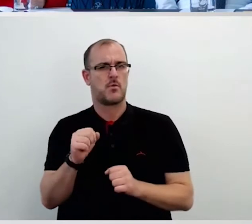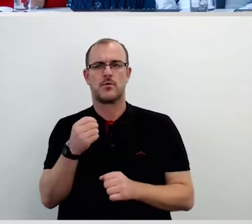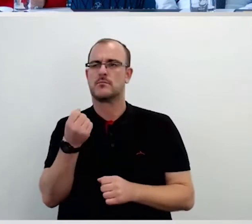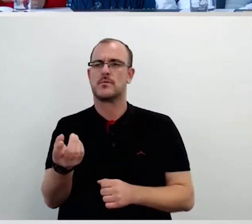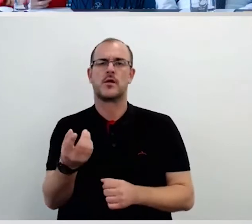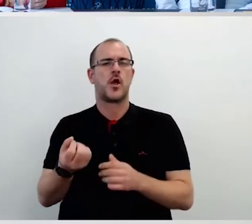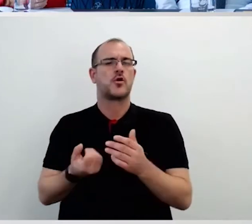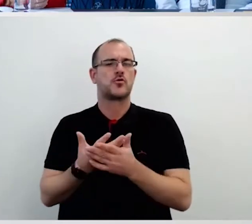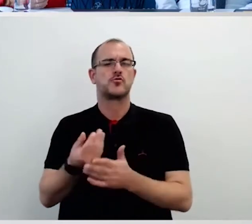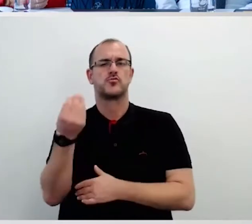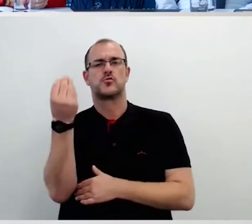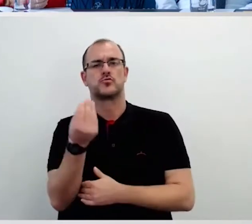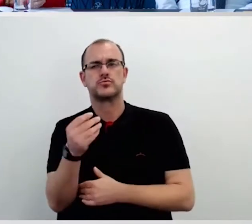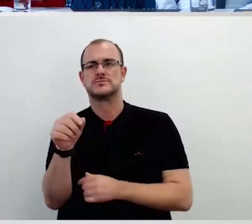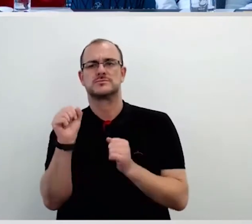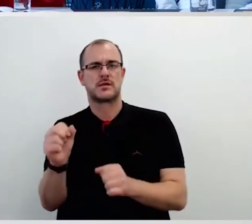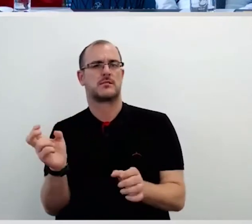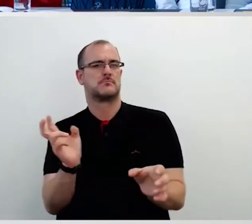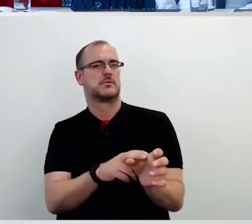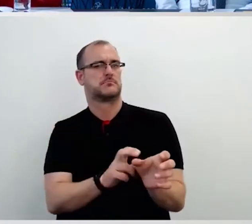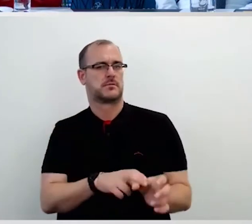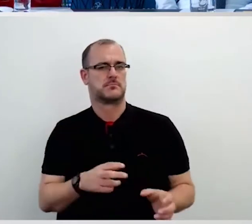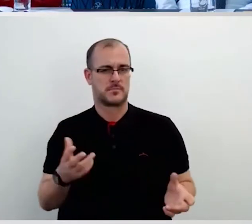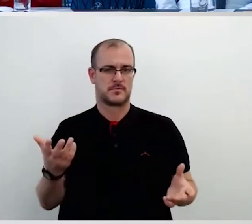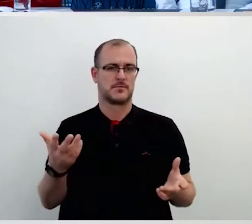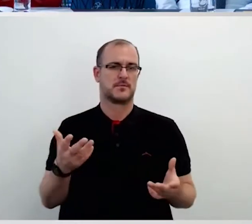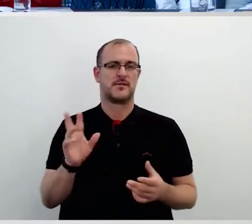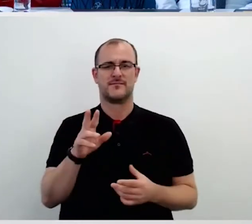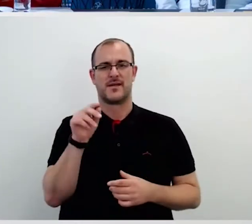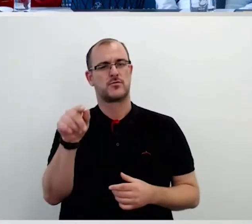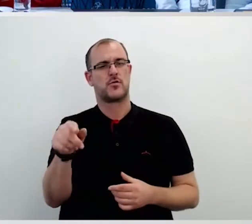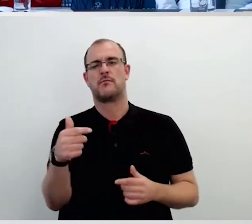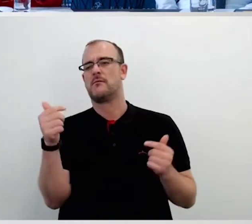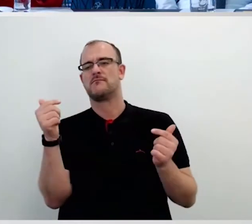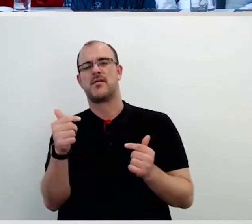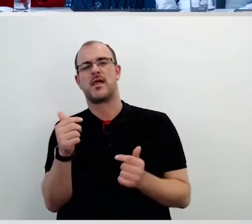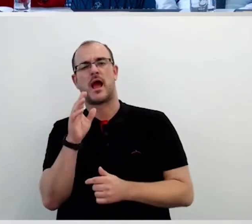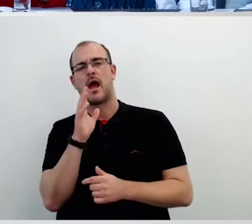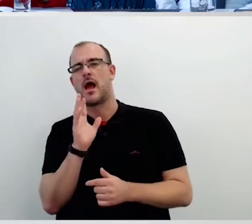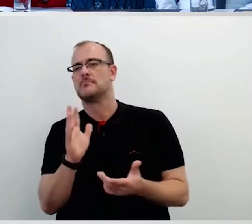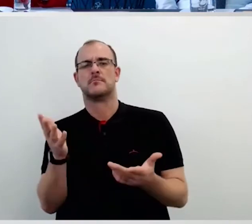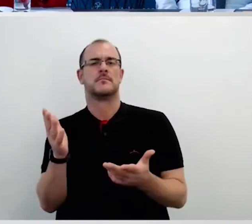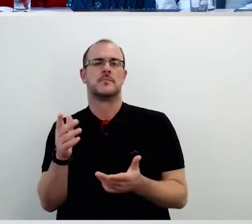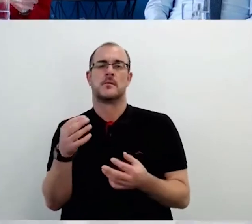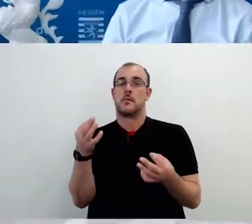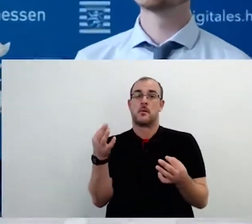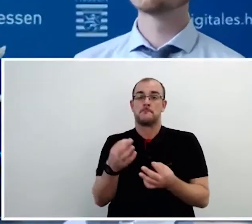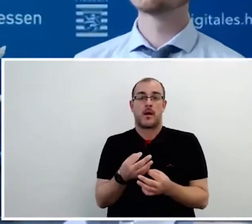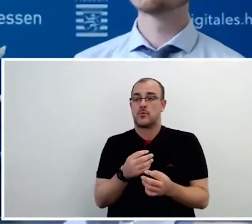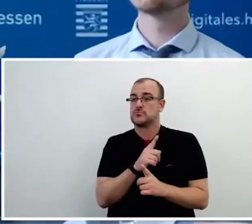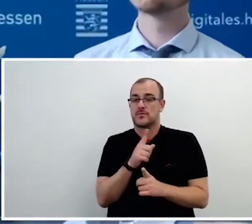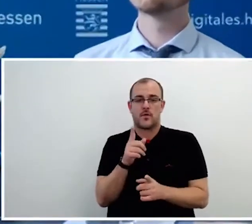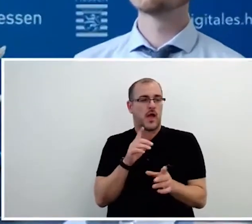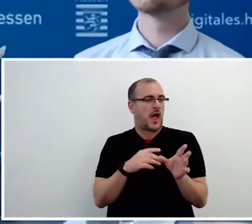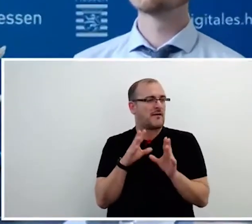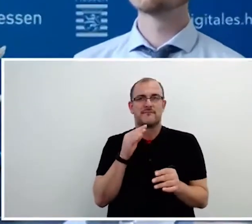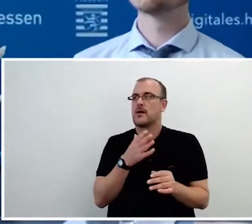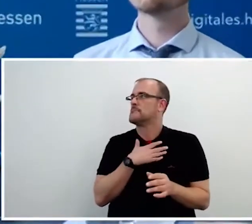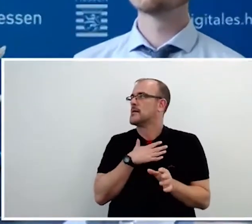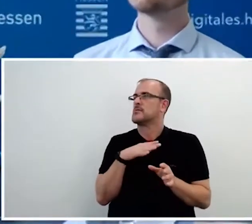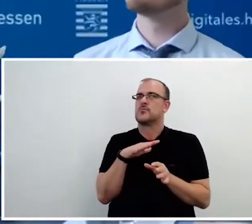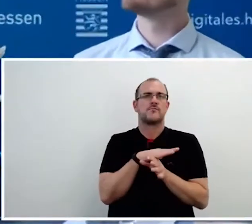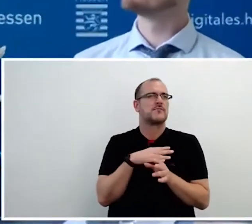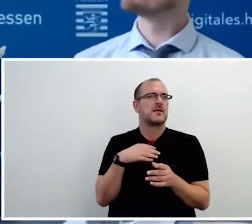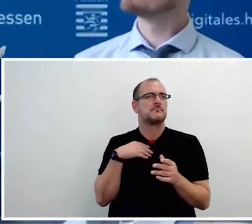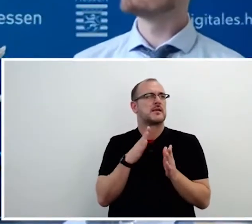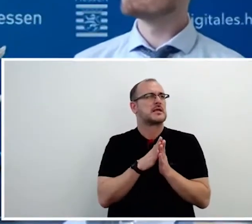Kultur und Kunst teilzunehmen. Die, die dort in einem Pflegeheim sind, brauchen natürlich unmittelbar die Erfahrung zu ihrem Umfeld,